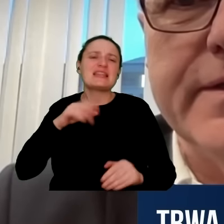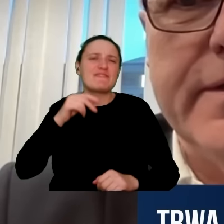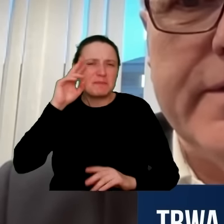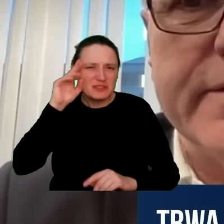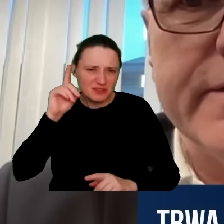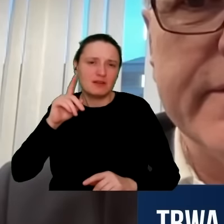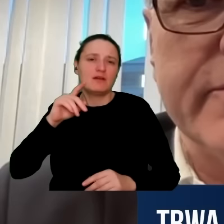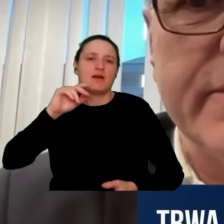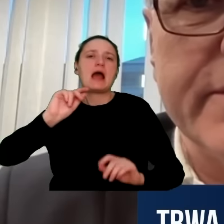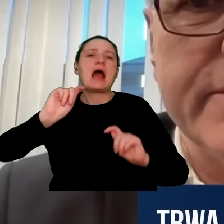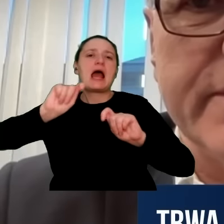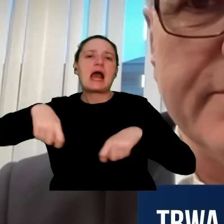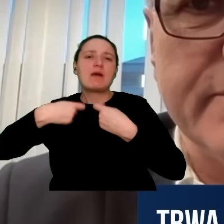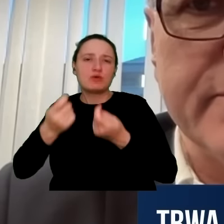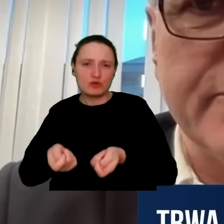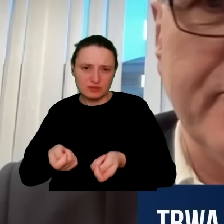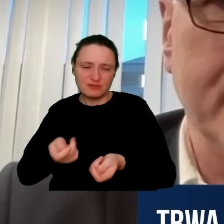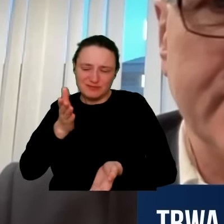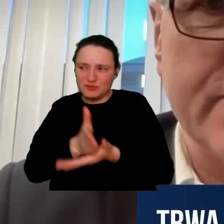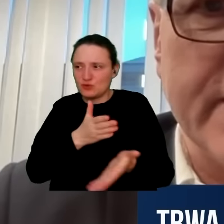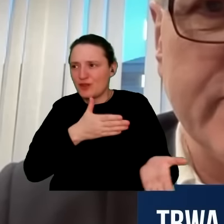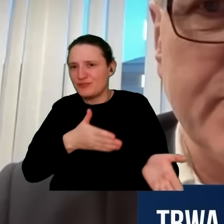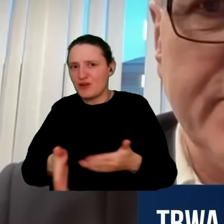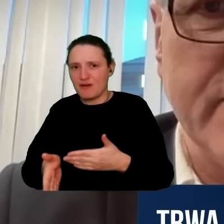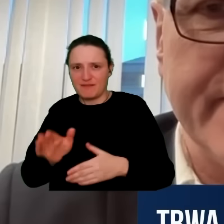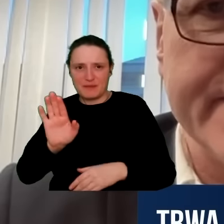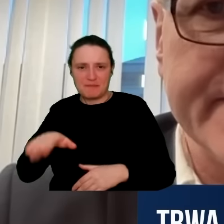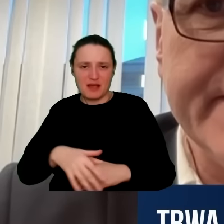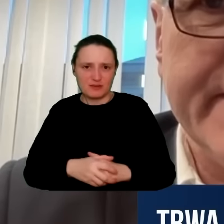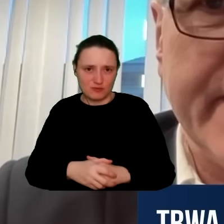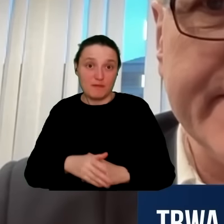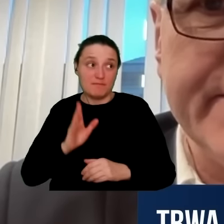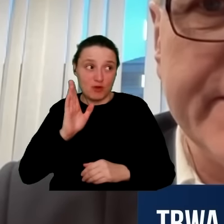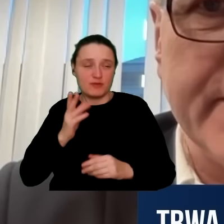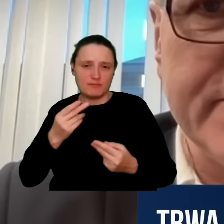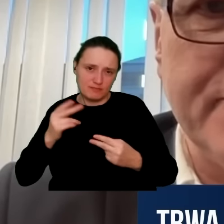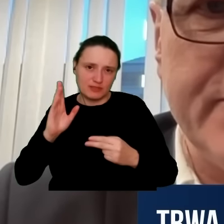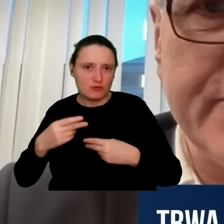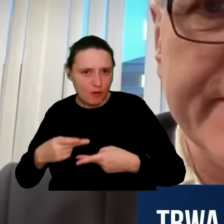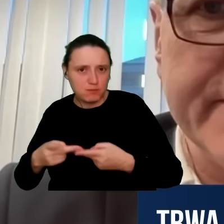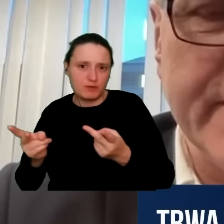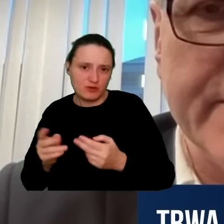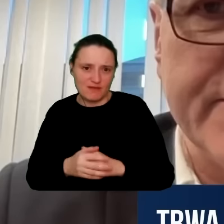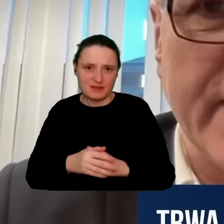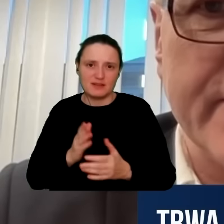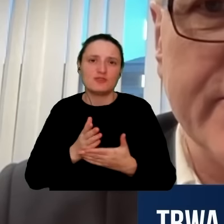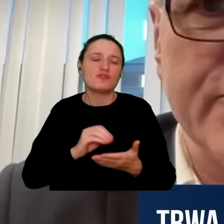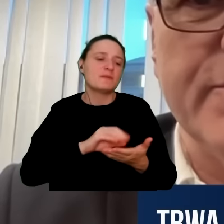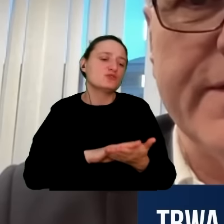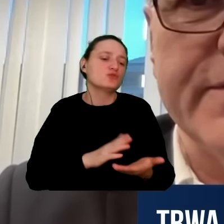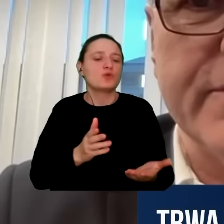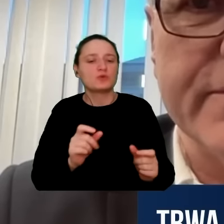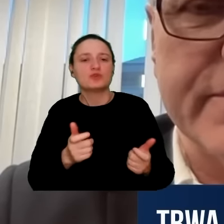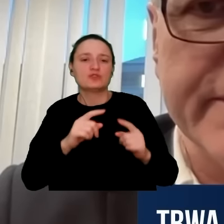gotowe, które gdzieś tam zostaną opublikowane, a jedynie tam się wpisuje jakieś karty,